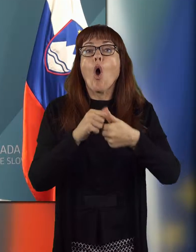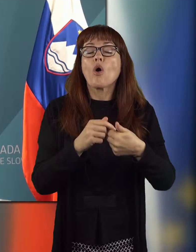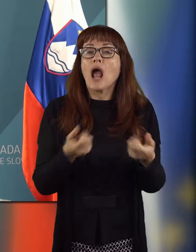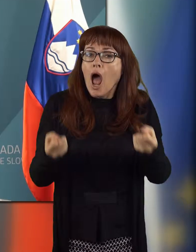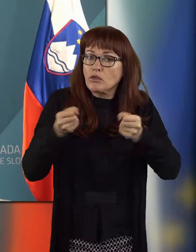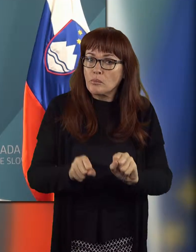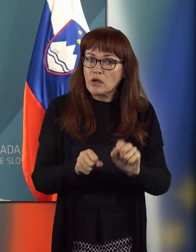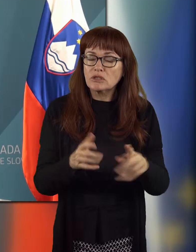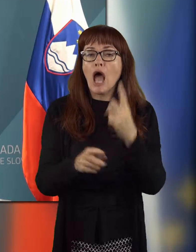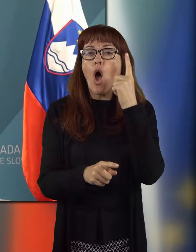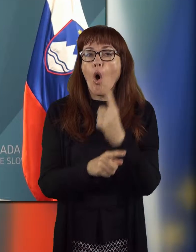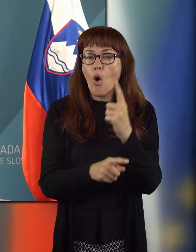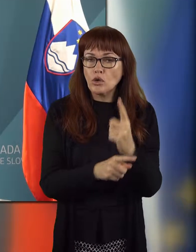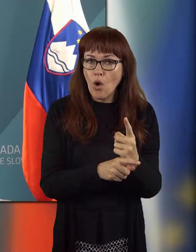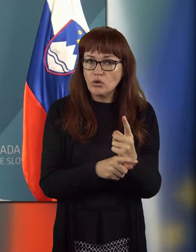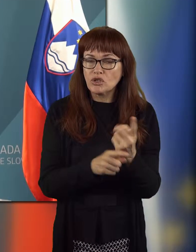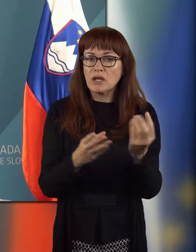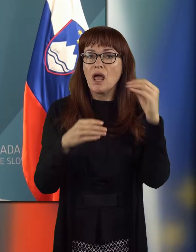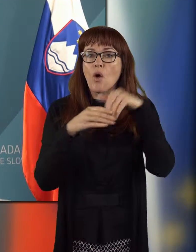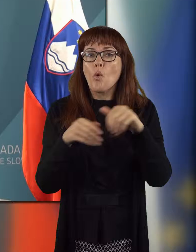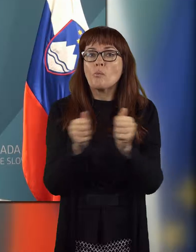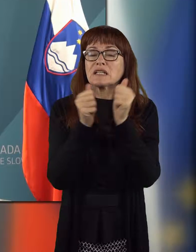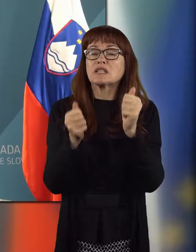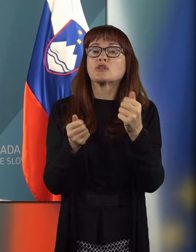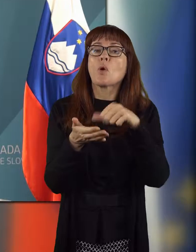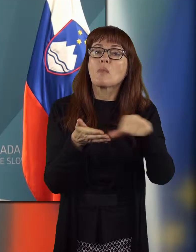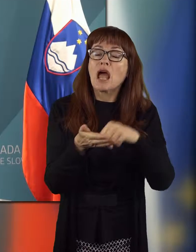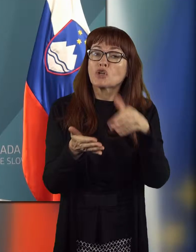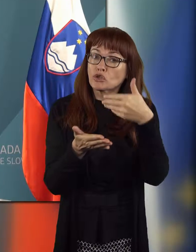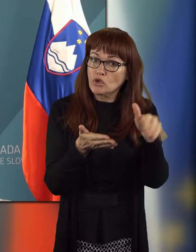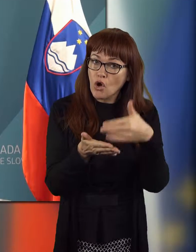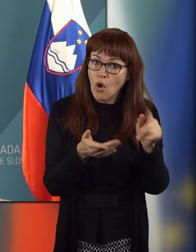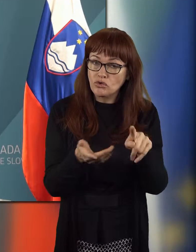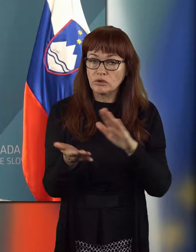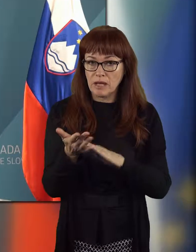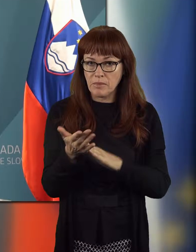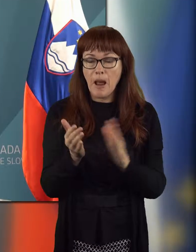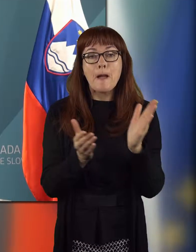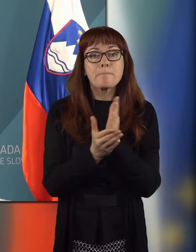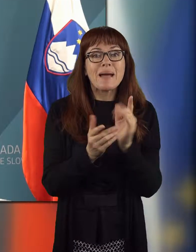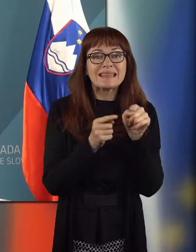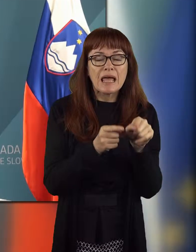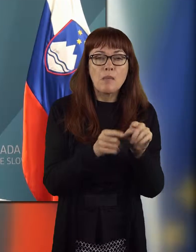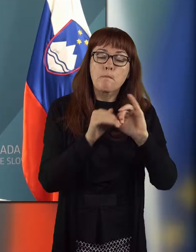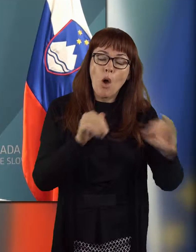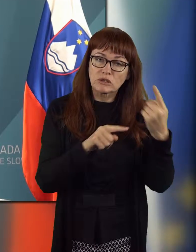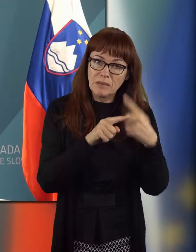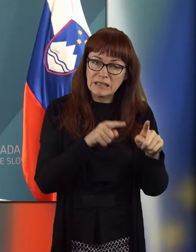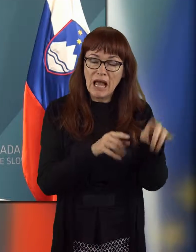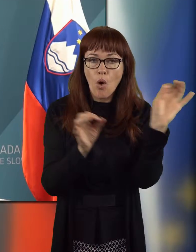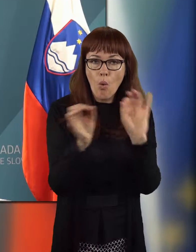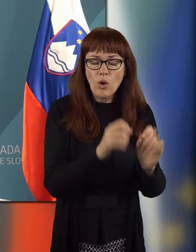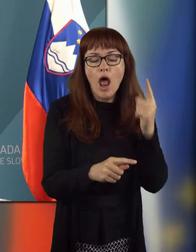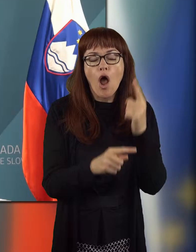je pristojen za odločanje, oprostitev plačila stroškov v teh primerih, medtem ko v posebnem delu se